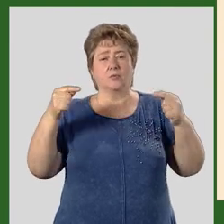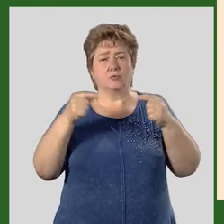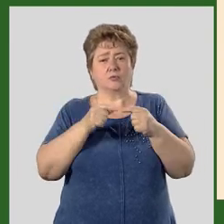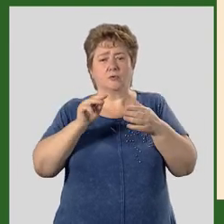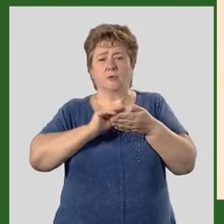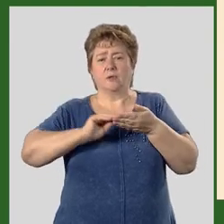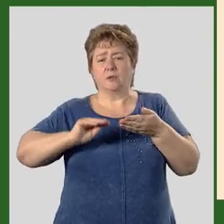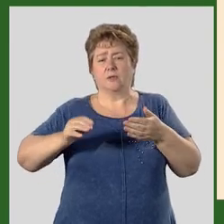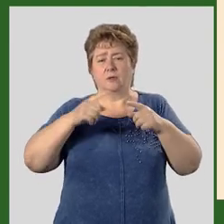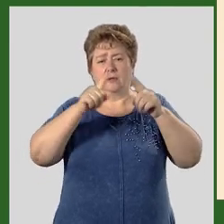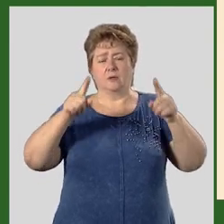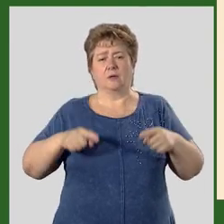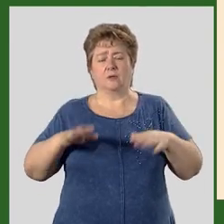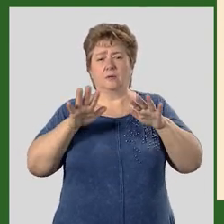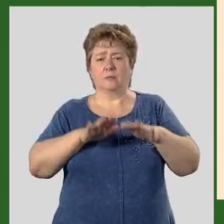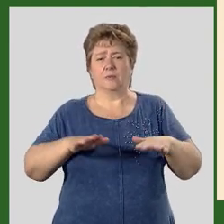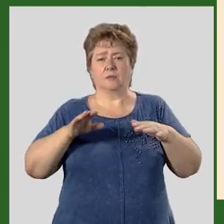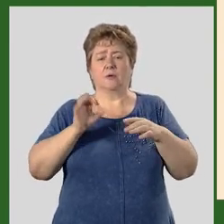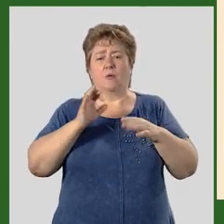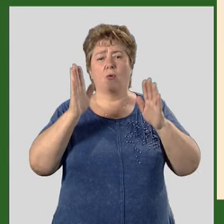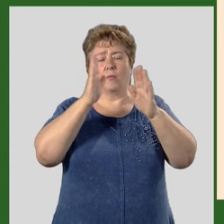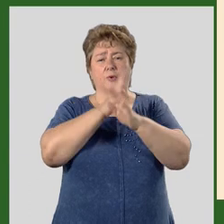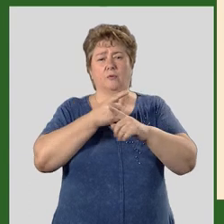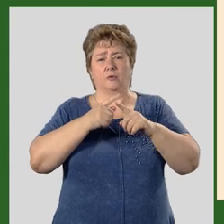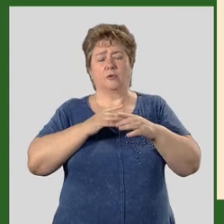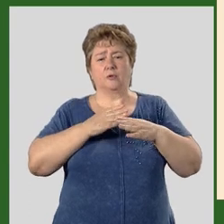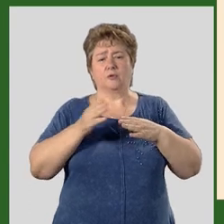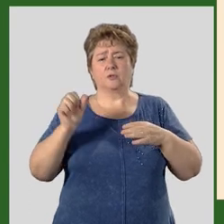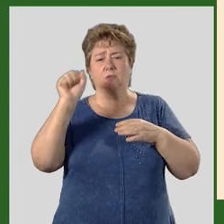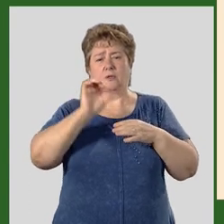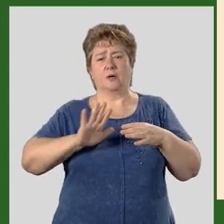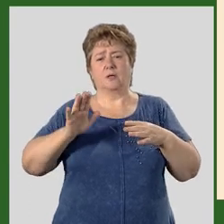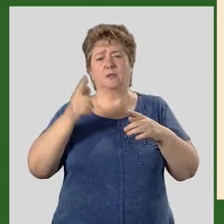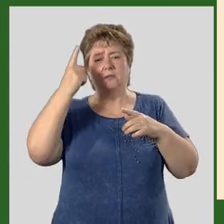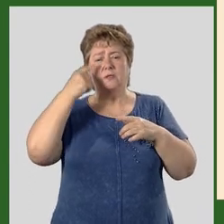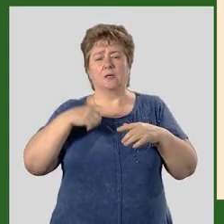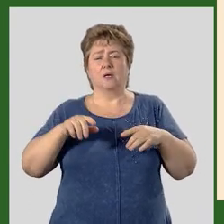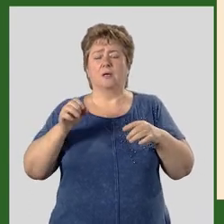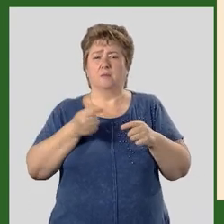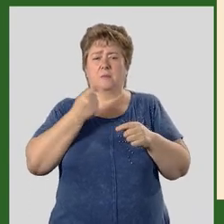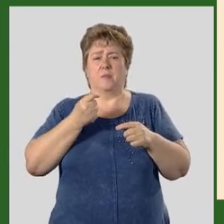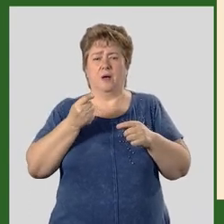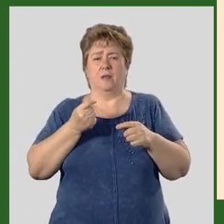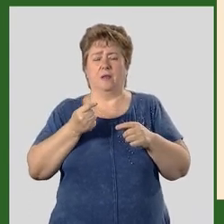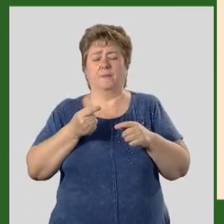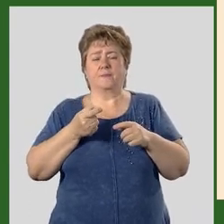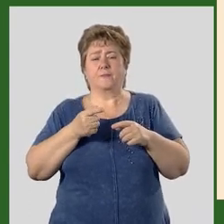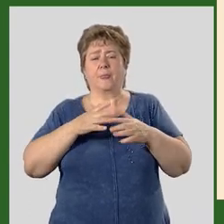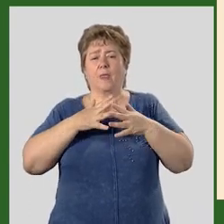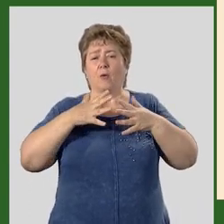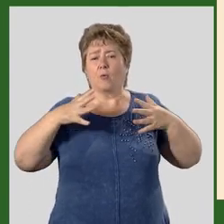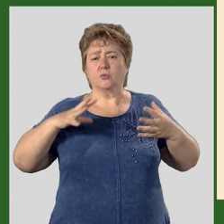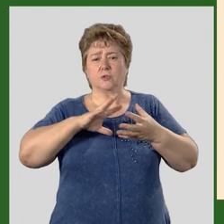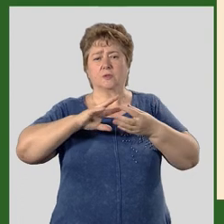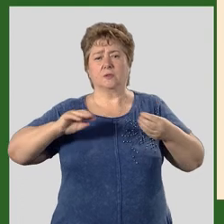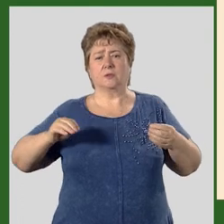точно нанесенного на карте места. О природе этой части Азии знали очень мало. Общая длина